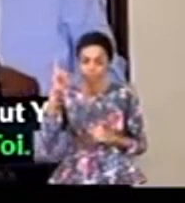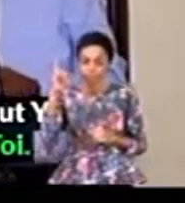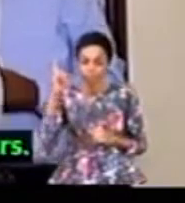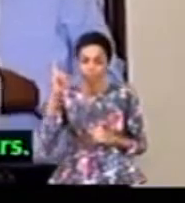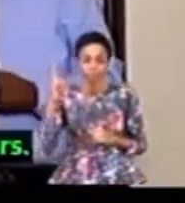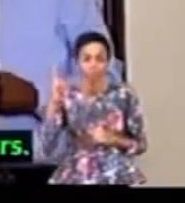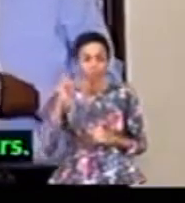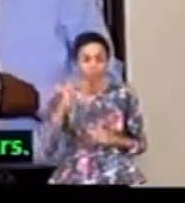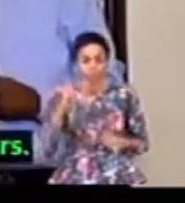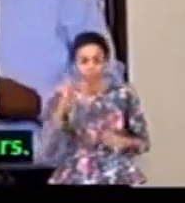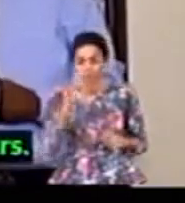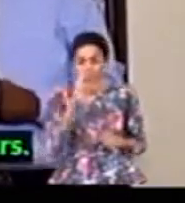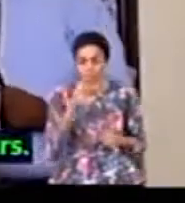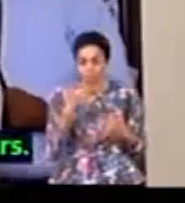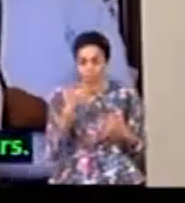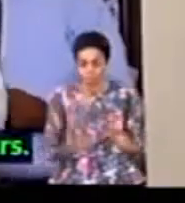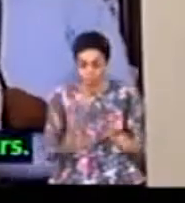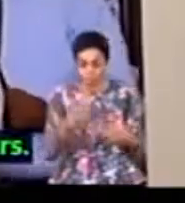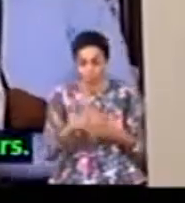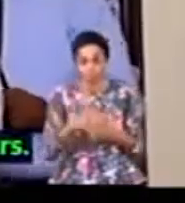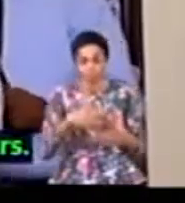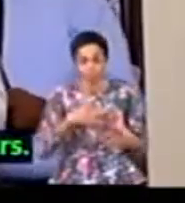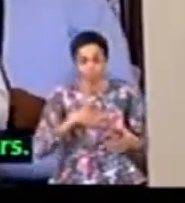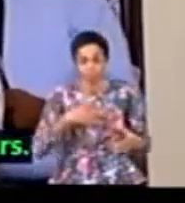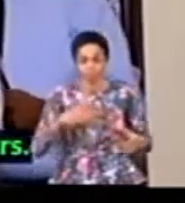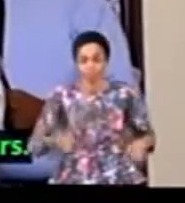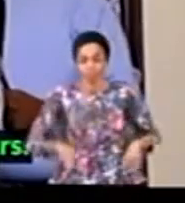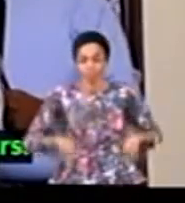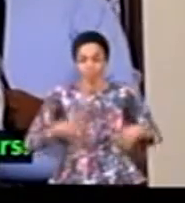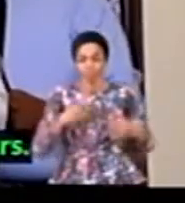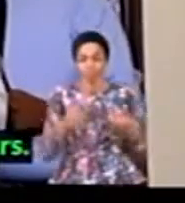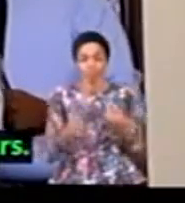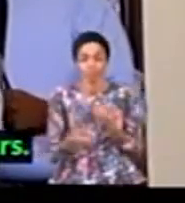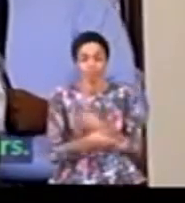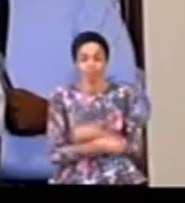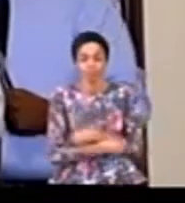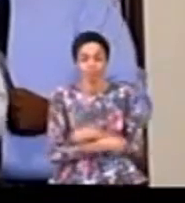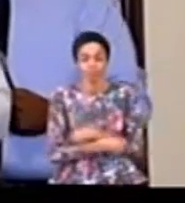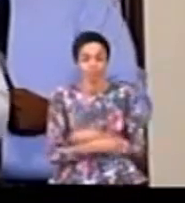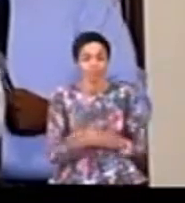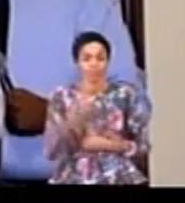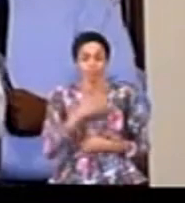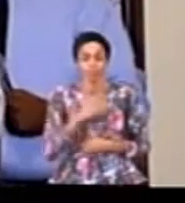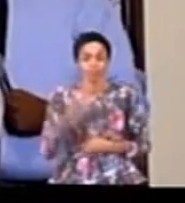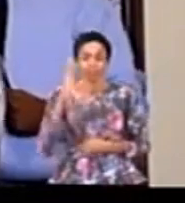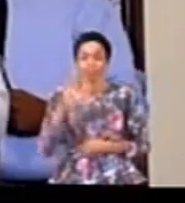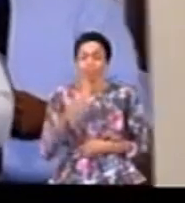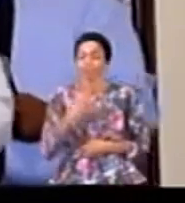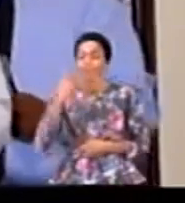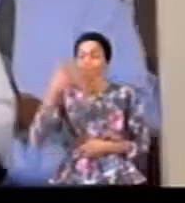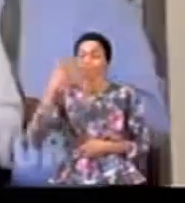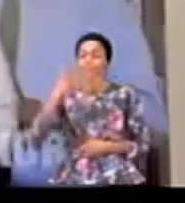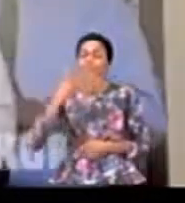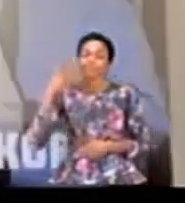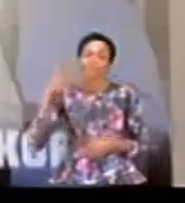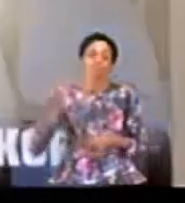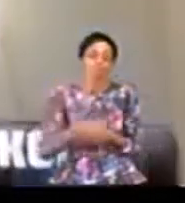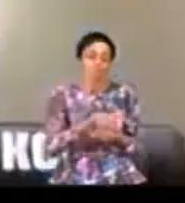غيرك حاضر في حياتي وأيامي ومالينا